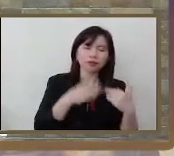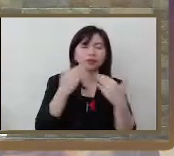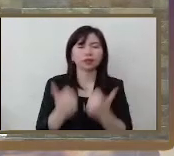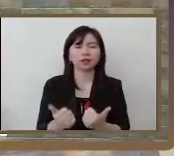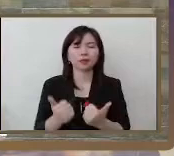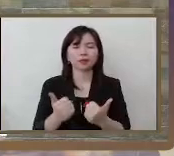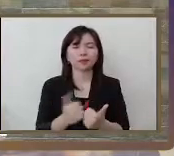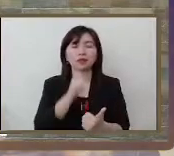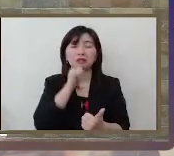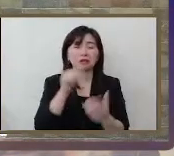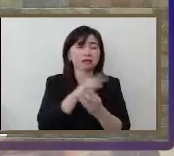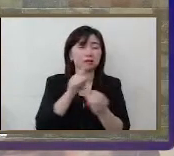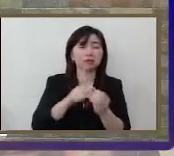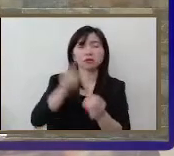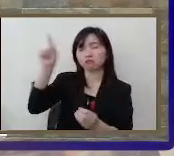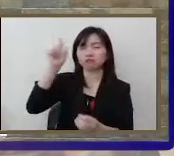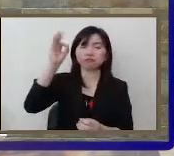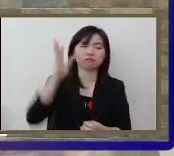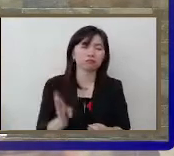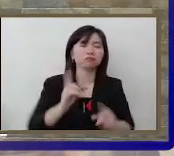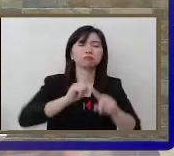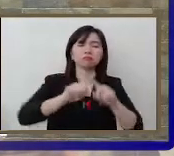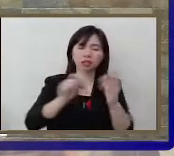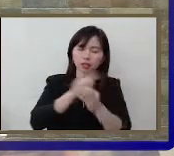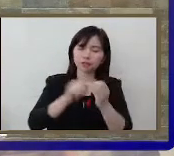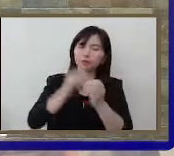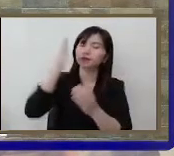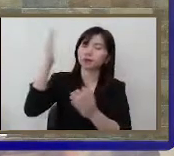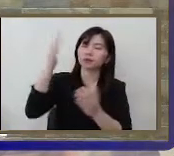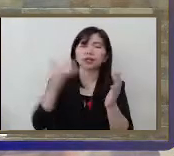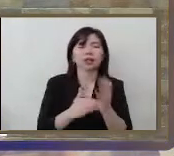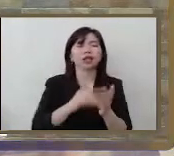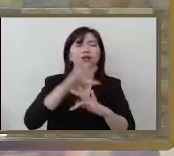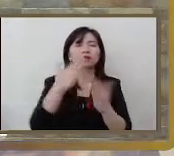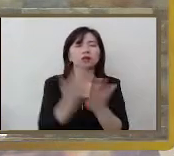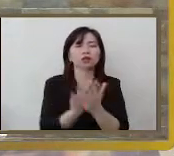And it's all about those things na ibinibigay niyo po sa amin. All the glory